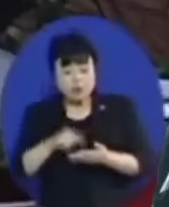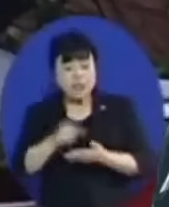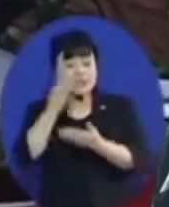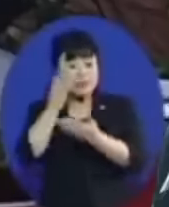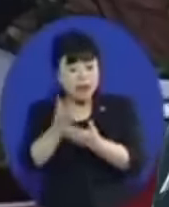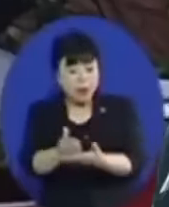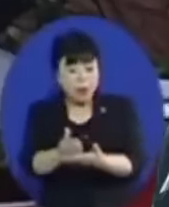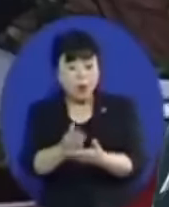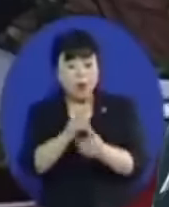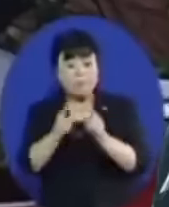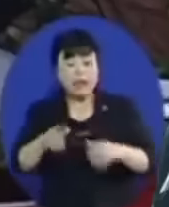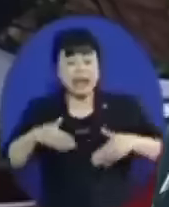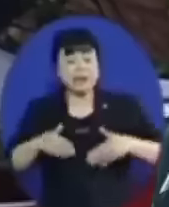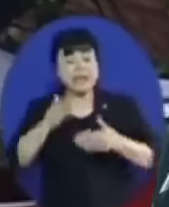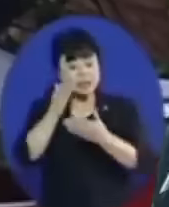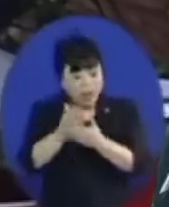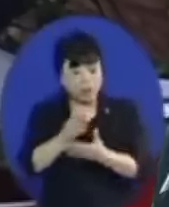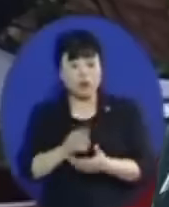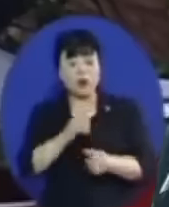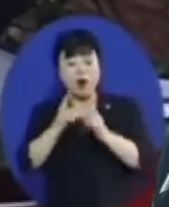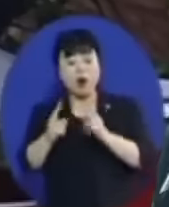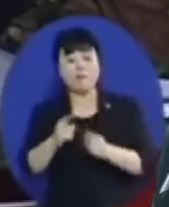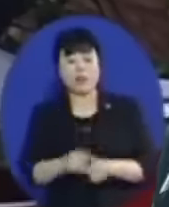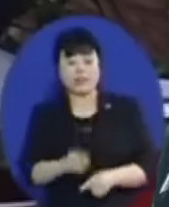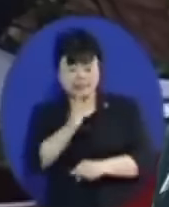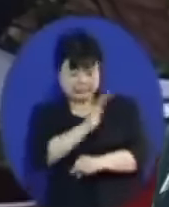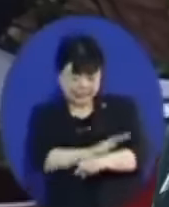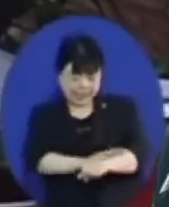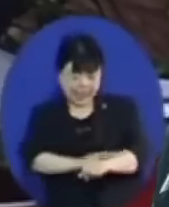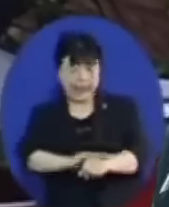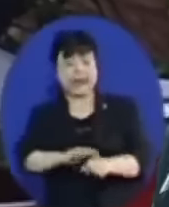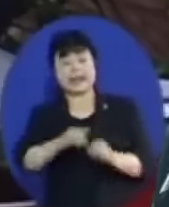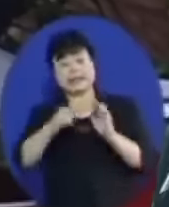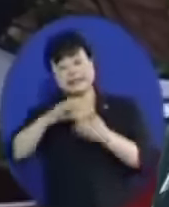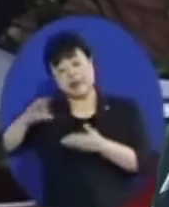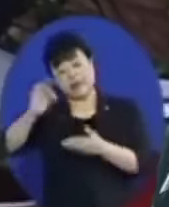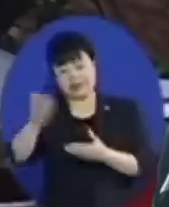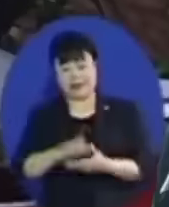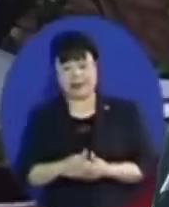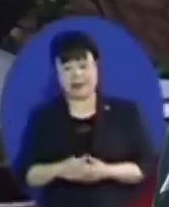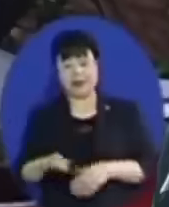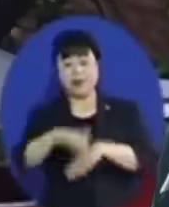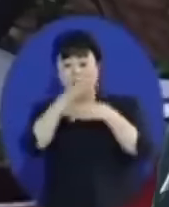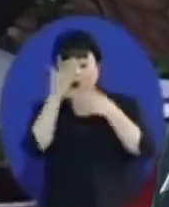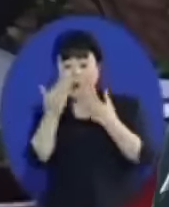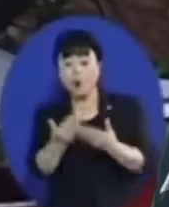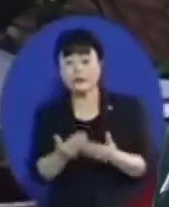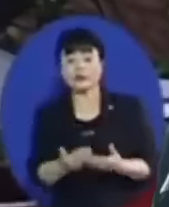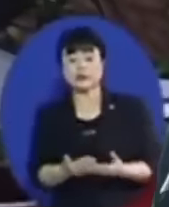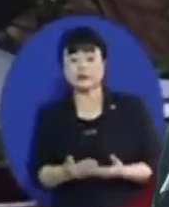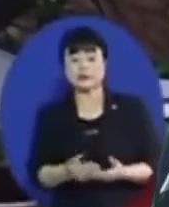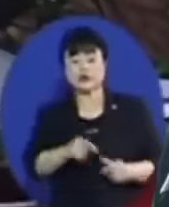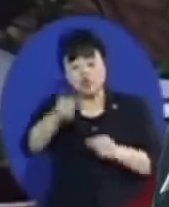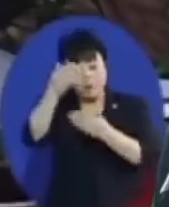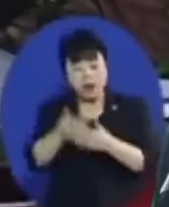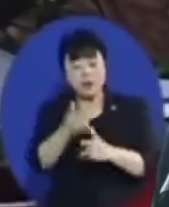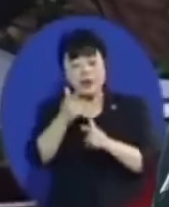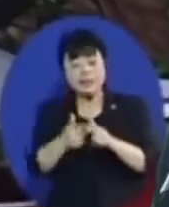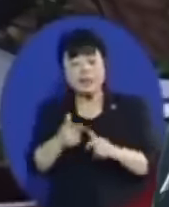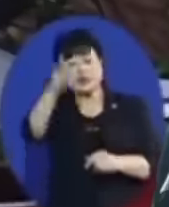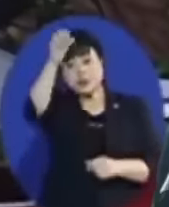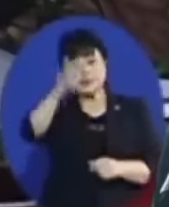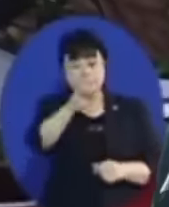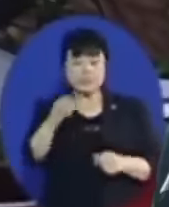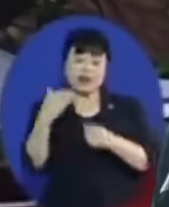말고 말을 가볍게 말하지 말고 말을 부정적으로 말하지 말아야 되는 것입니다. 이 모든 것들이 우리가 구원을 받고 예수님의